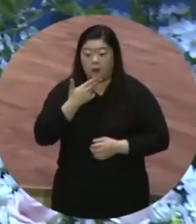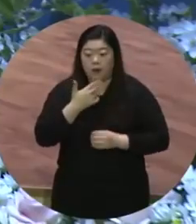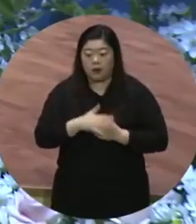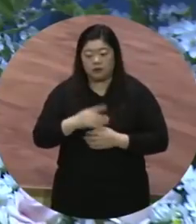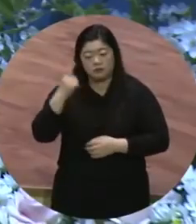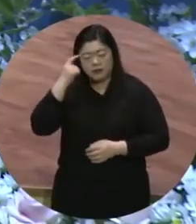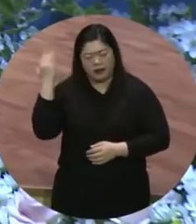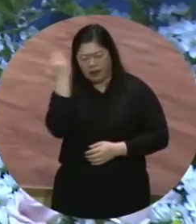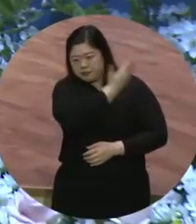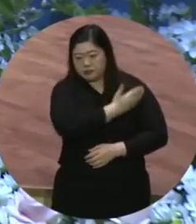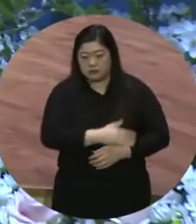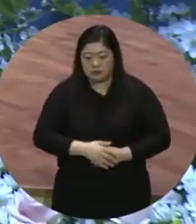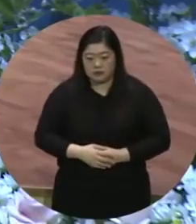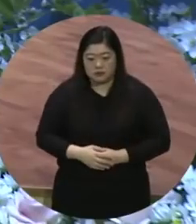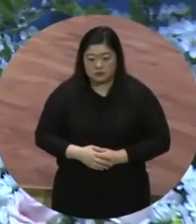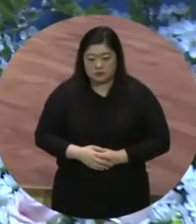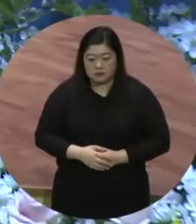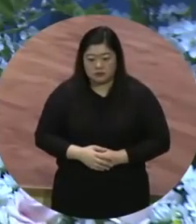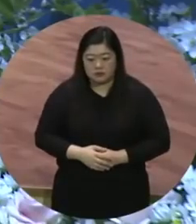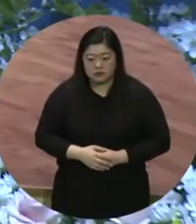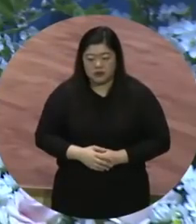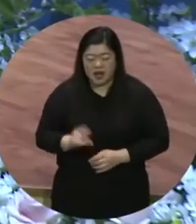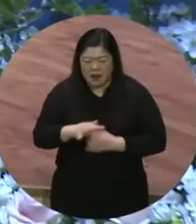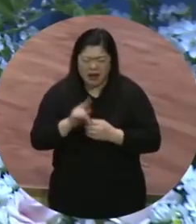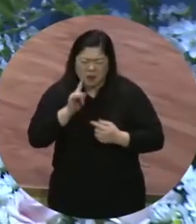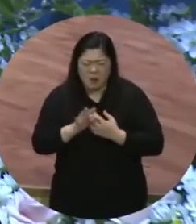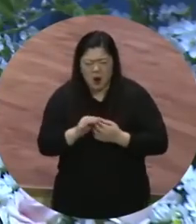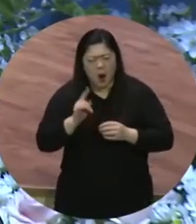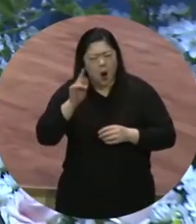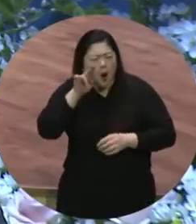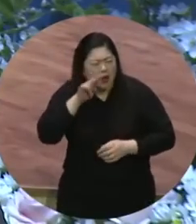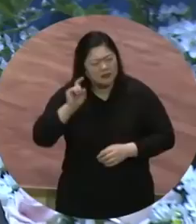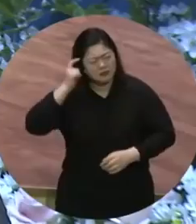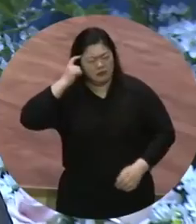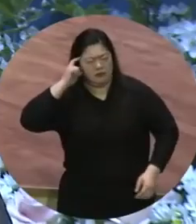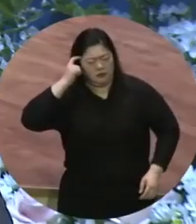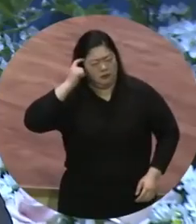남머리가 복잡해. 하나님 안 믿는 거예요.